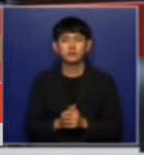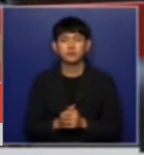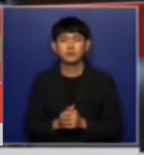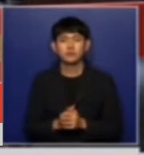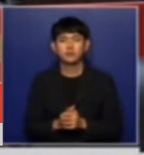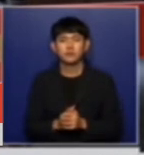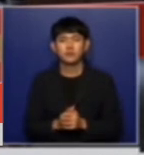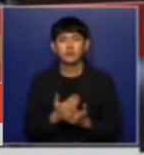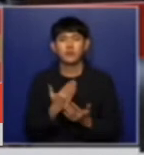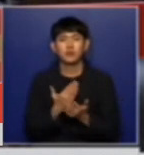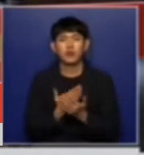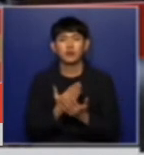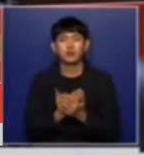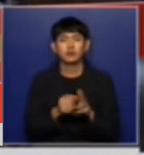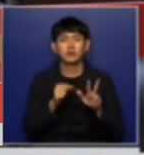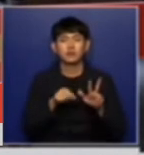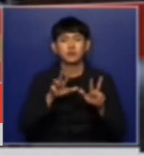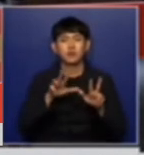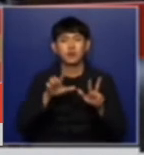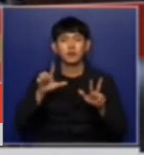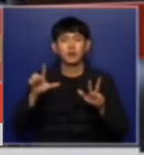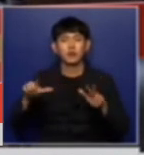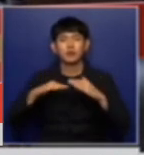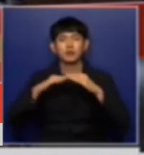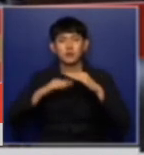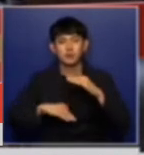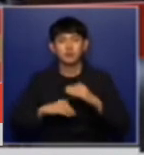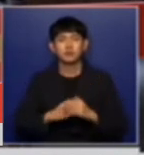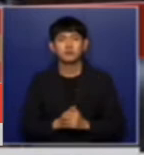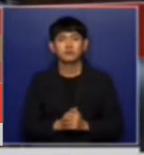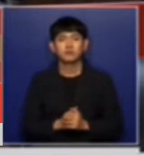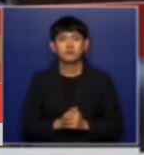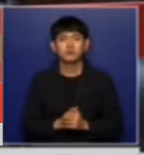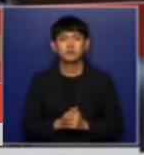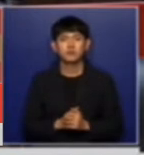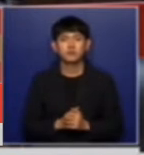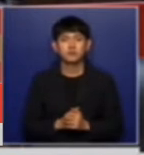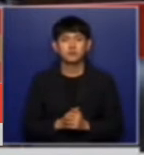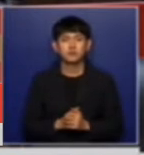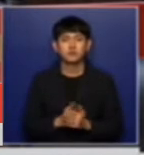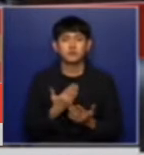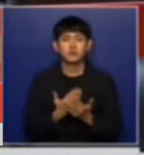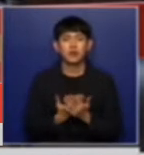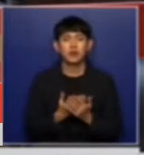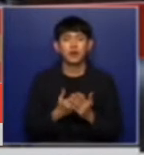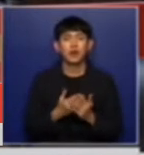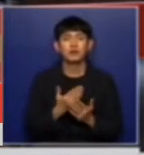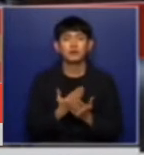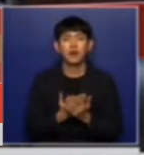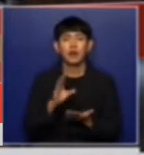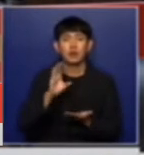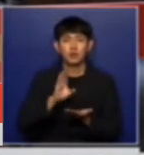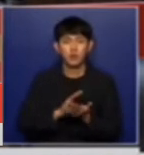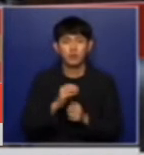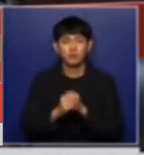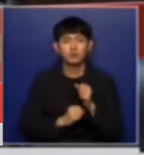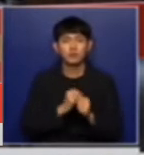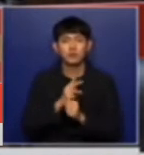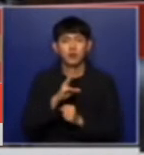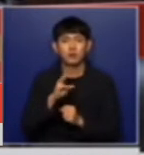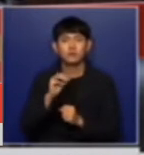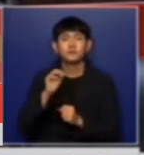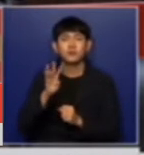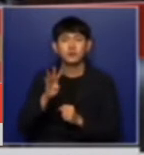เป็นจำนวนไม่เกิน 3.3 ล้านล้านเป็นรายจ่ายงบประมาณปี2564เหตุผลก็